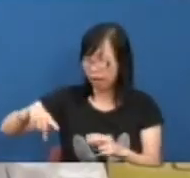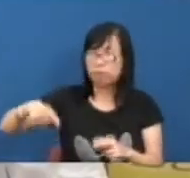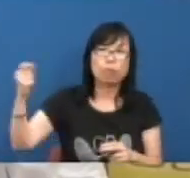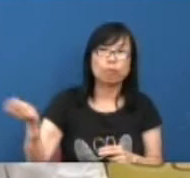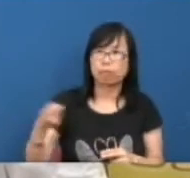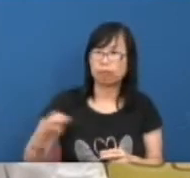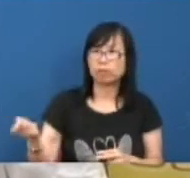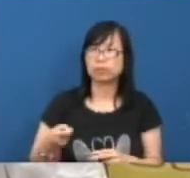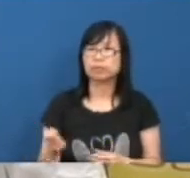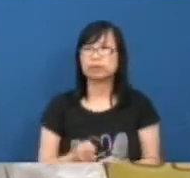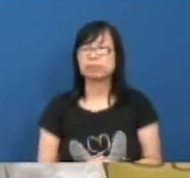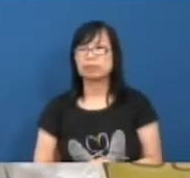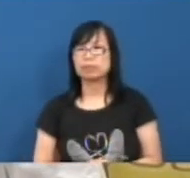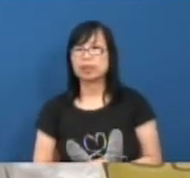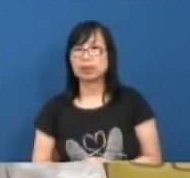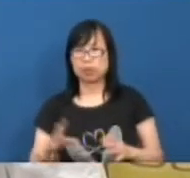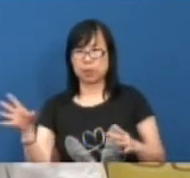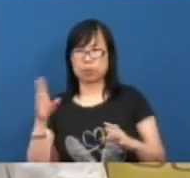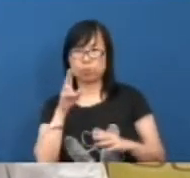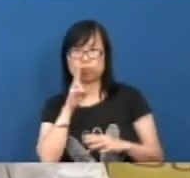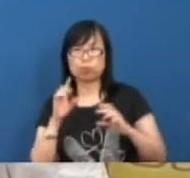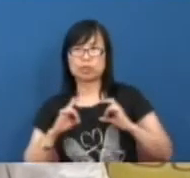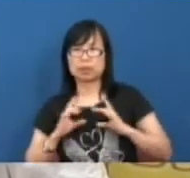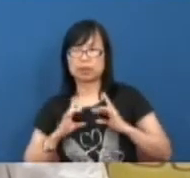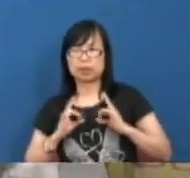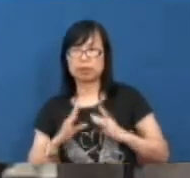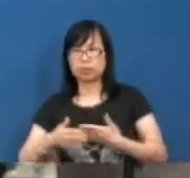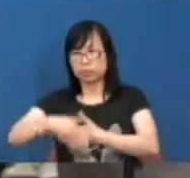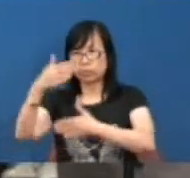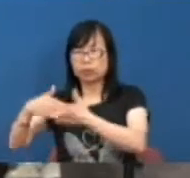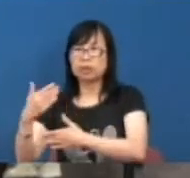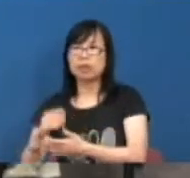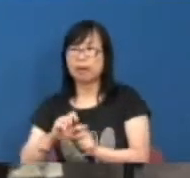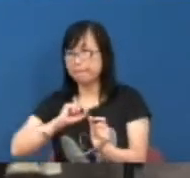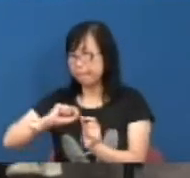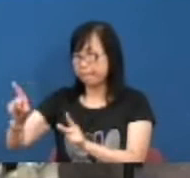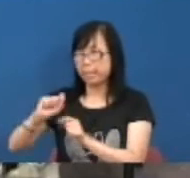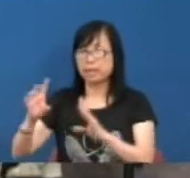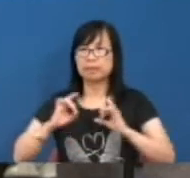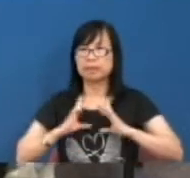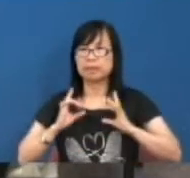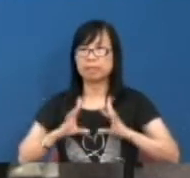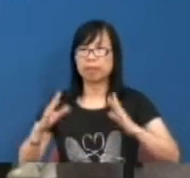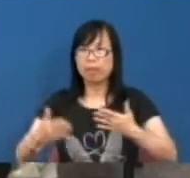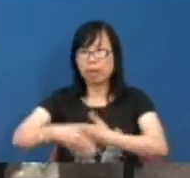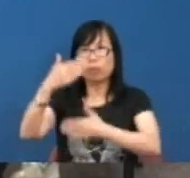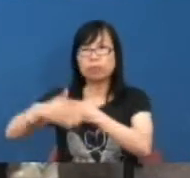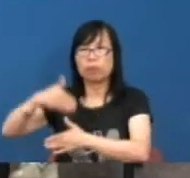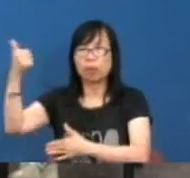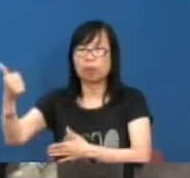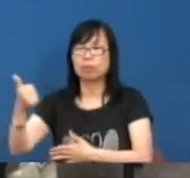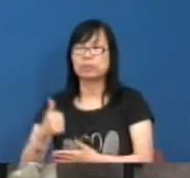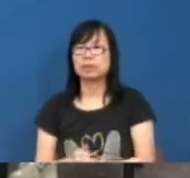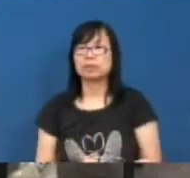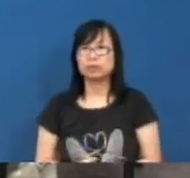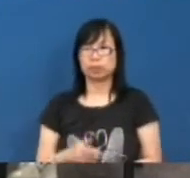啲私樓喎，其實。 我諗同私樓嗰個位置有時好多仲優勝過添啊！所以嗱，我又覺得如果係咁